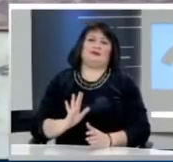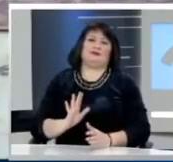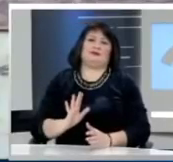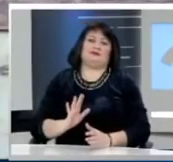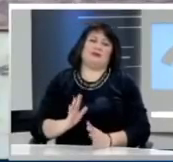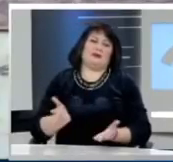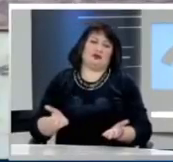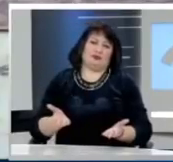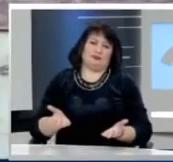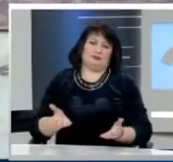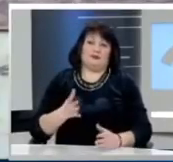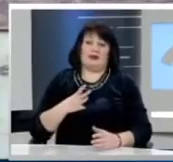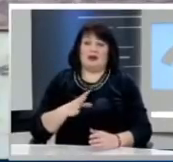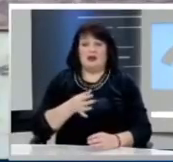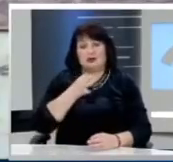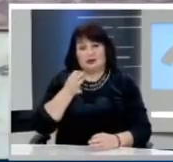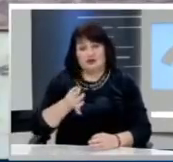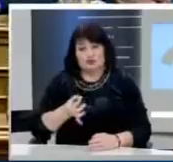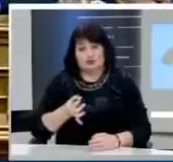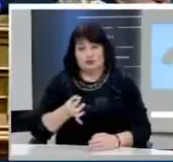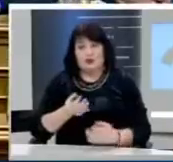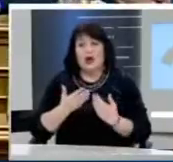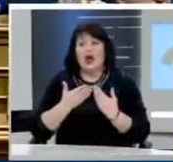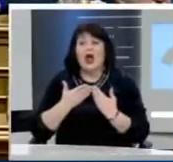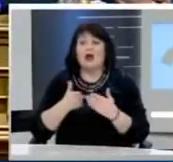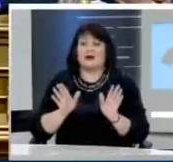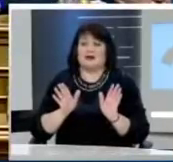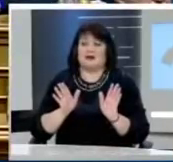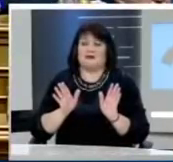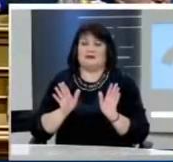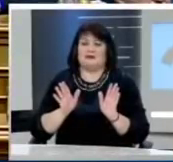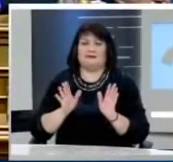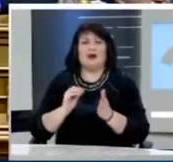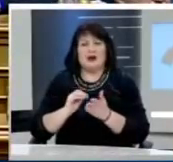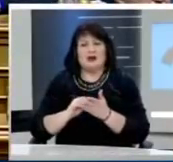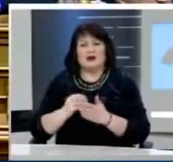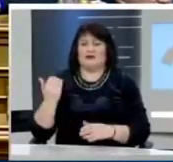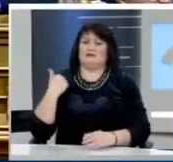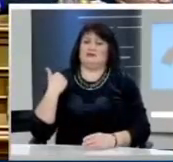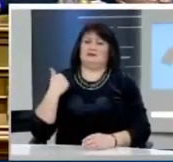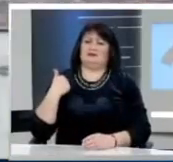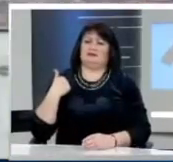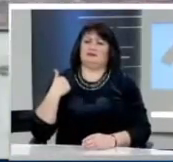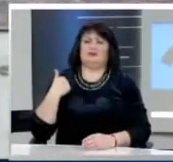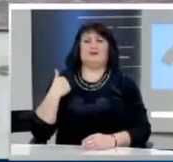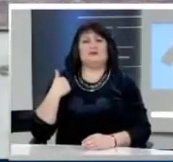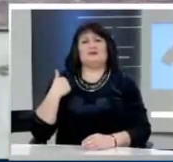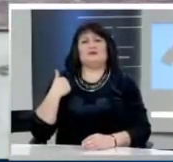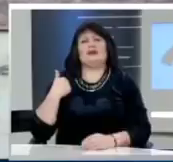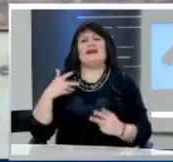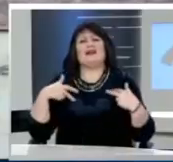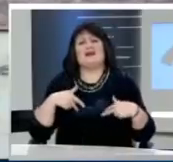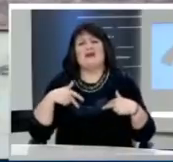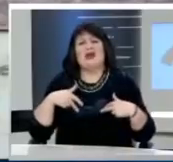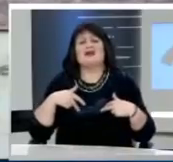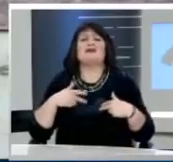της Βουλής. Θέλω να σας πω ευθέως, επίσης, επειδή βάλατε ένα θέμα σε σχέση με την κυβέρνηση